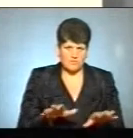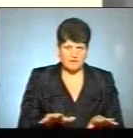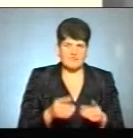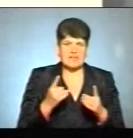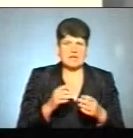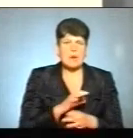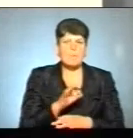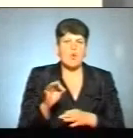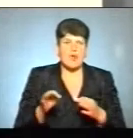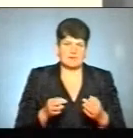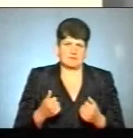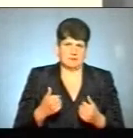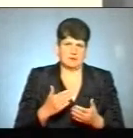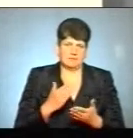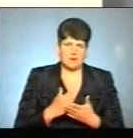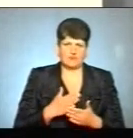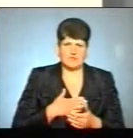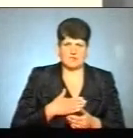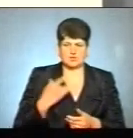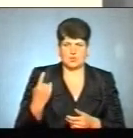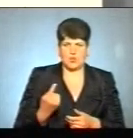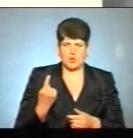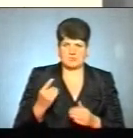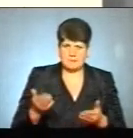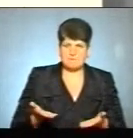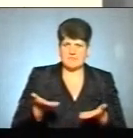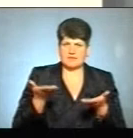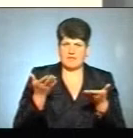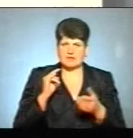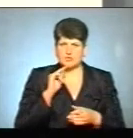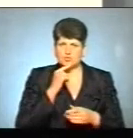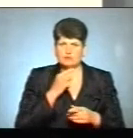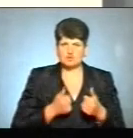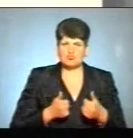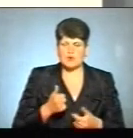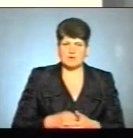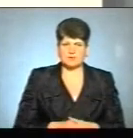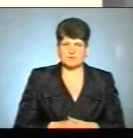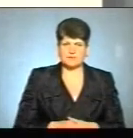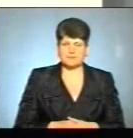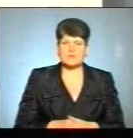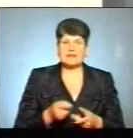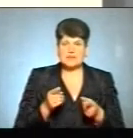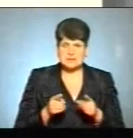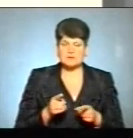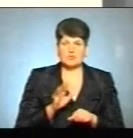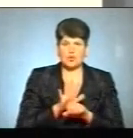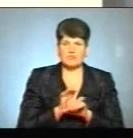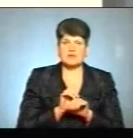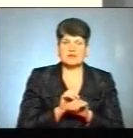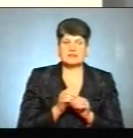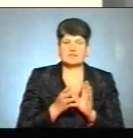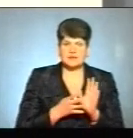які мали б нашу область потім підняти так в економічному рейтингу? Ну, насправді